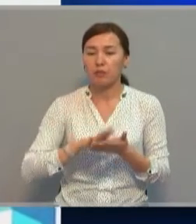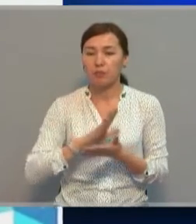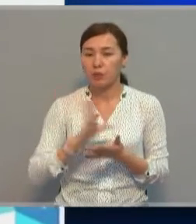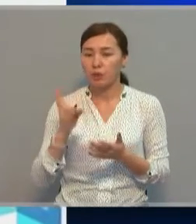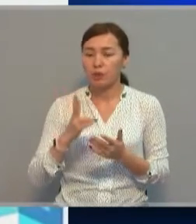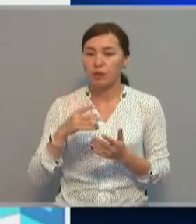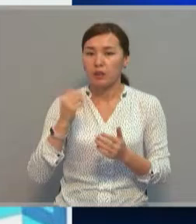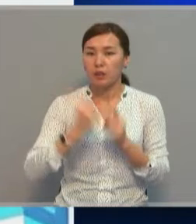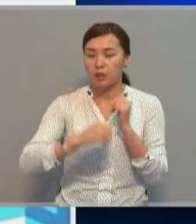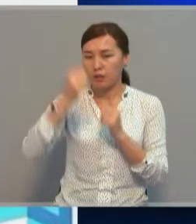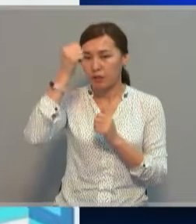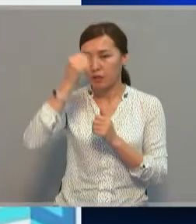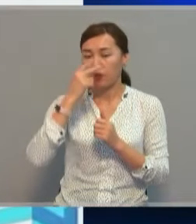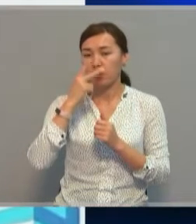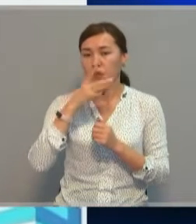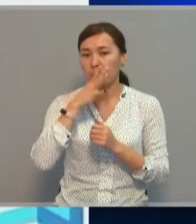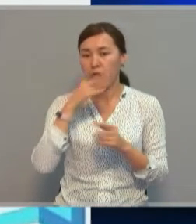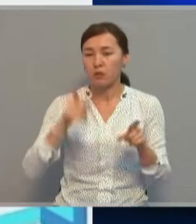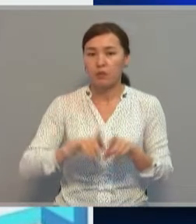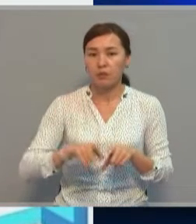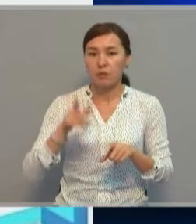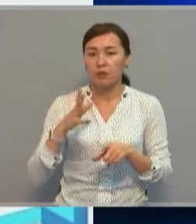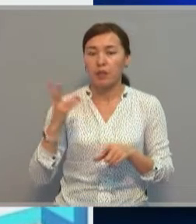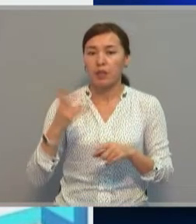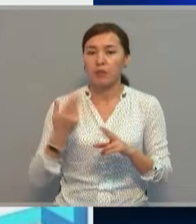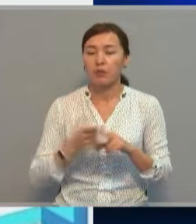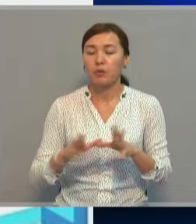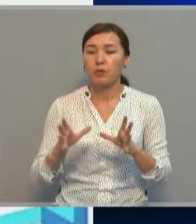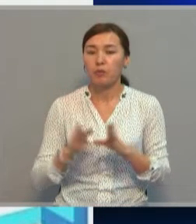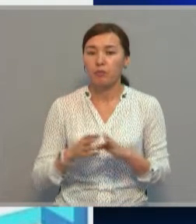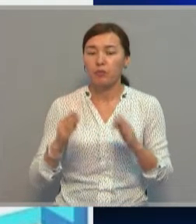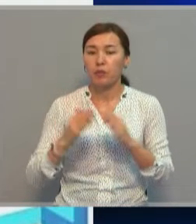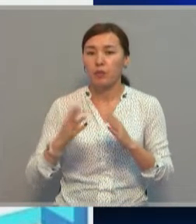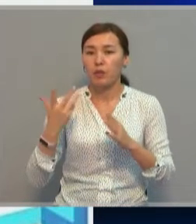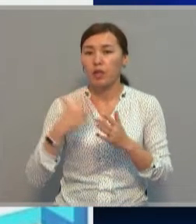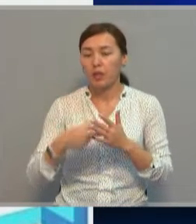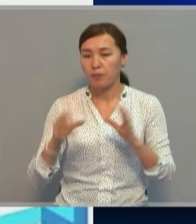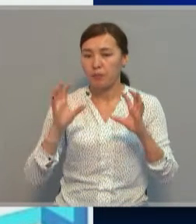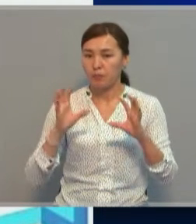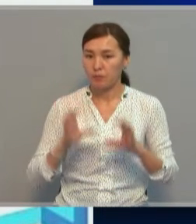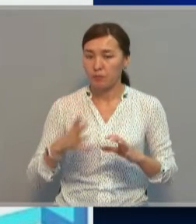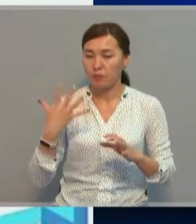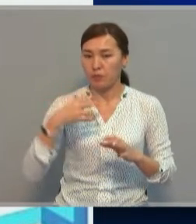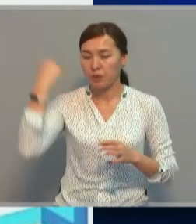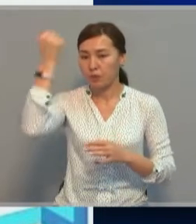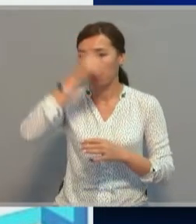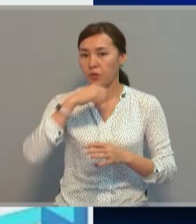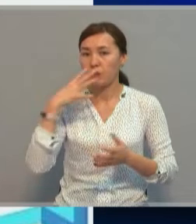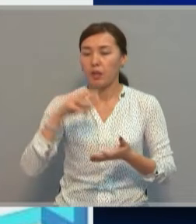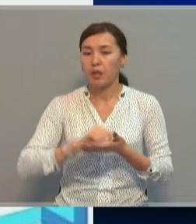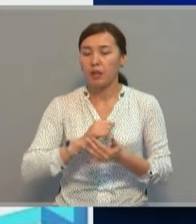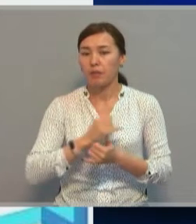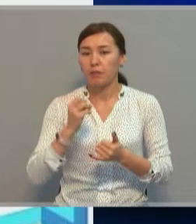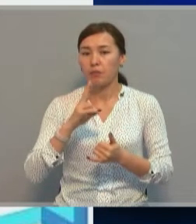керек. Ай сайынғы табысы көрсетілген мөлшерге сәйкес келуі қажет. Сонымен қатар баспаналар сатып алу құқығынсыз 5 жыл мерзімге жалға